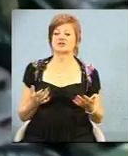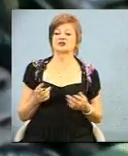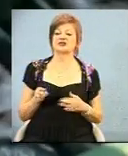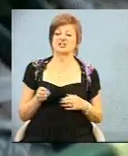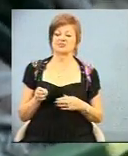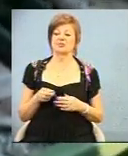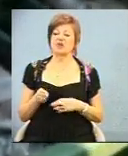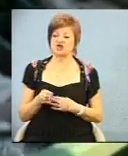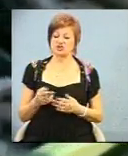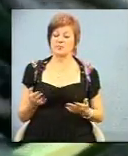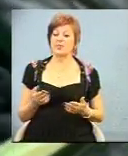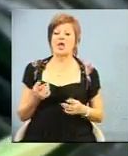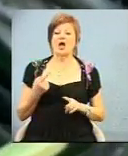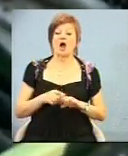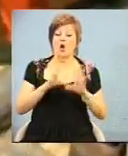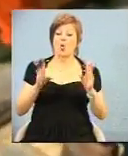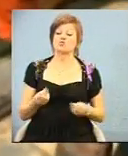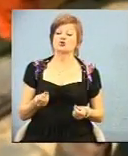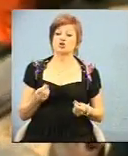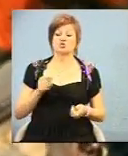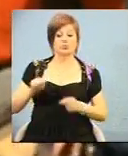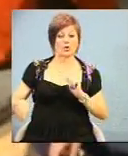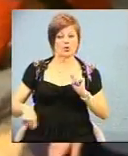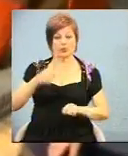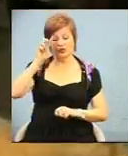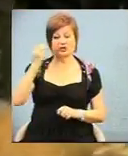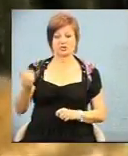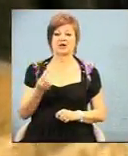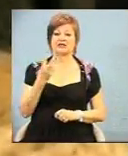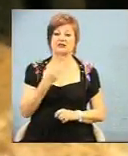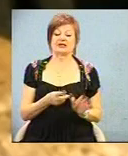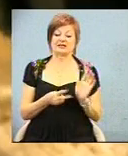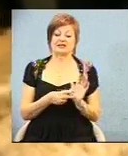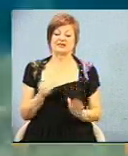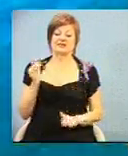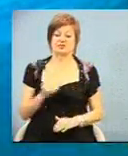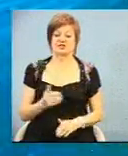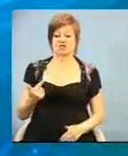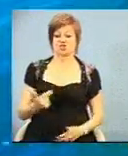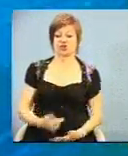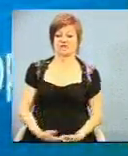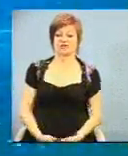бичків та пілингасів. Загальна сума завданого державі збитку склала 37 тисяч гривень.